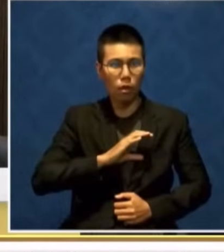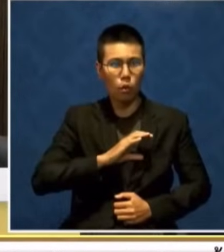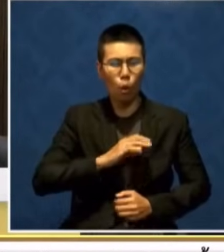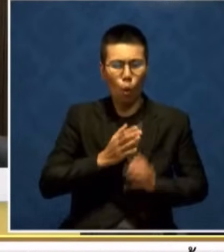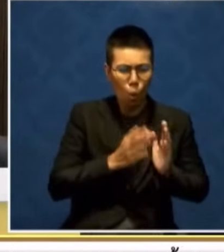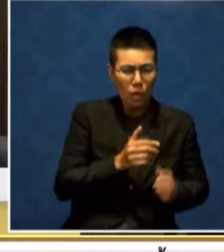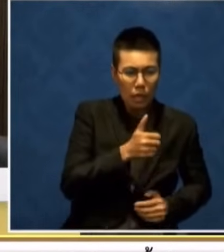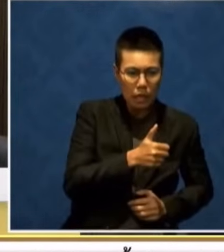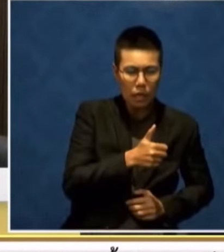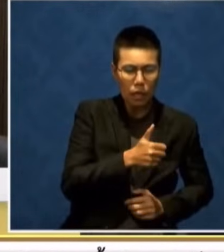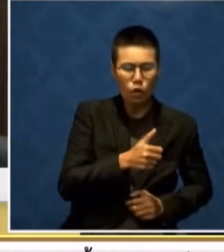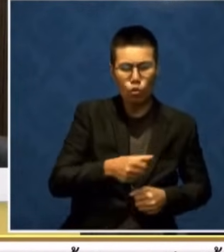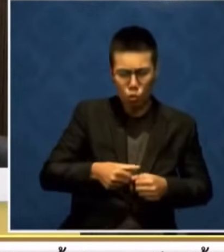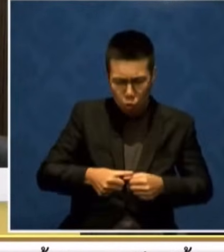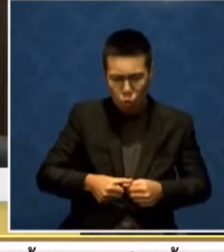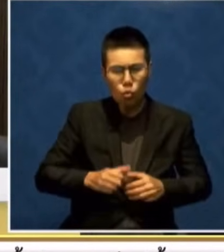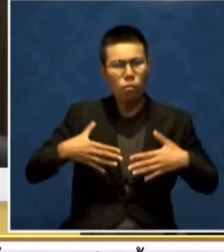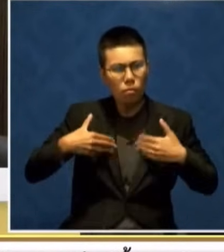บ้าง